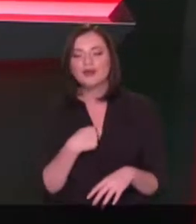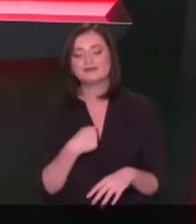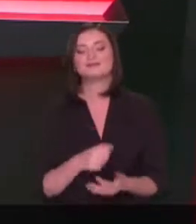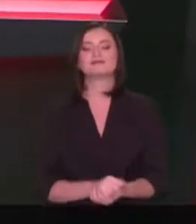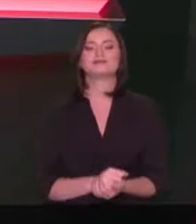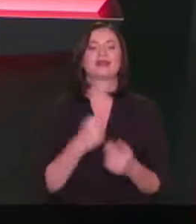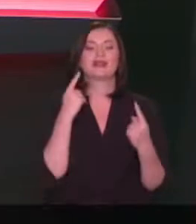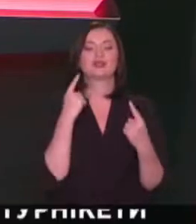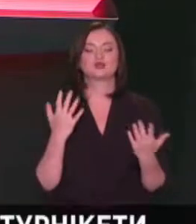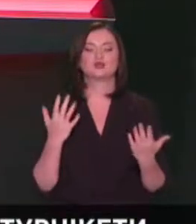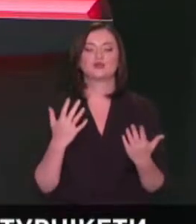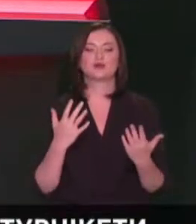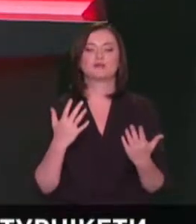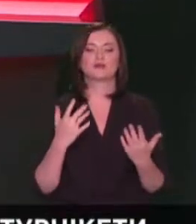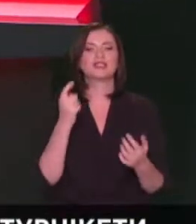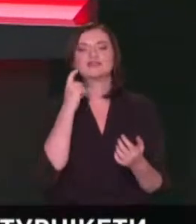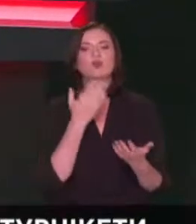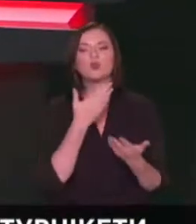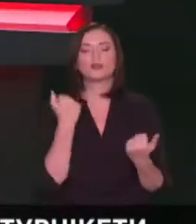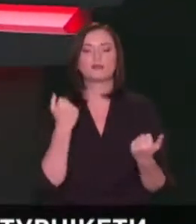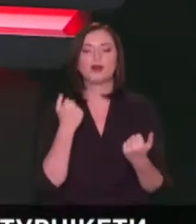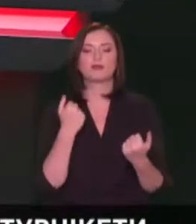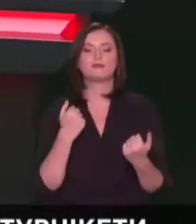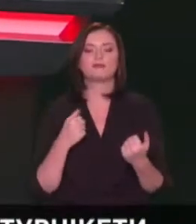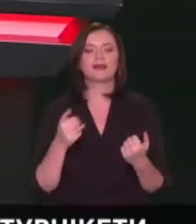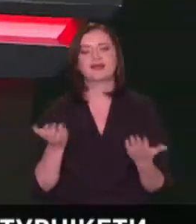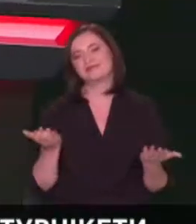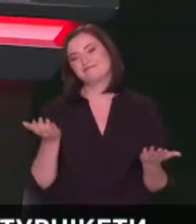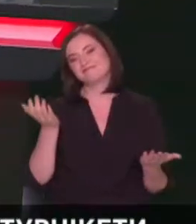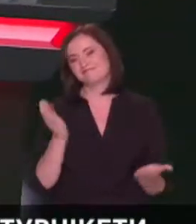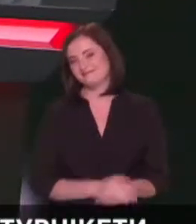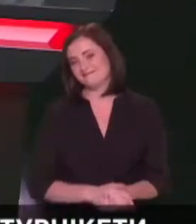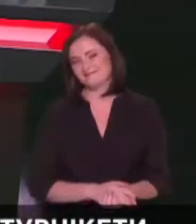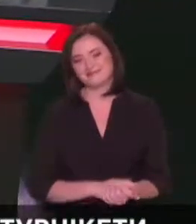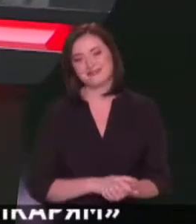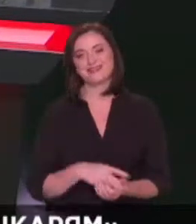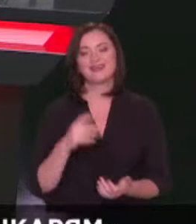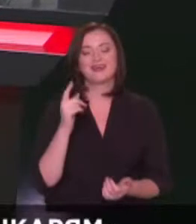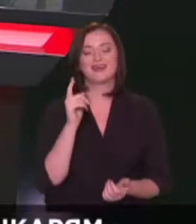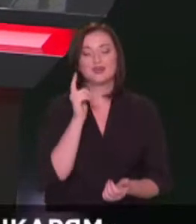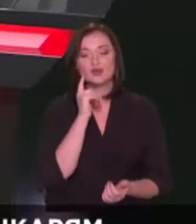Не чутно. Звуку нема. Немає зв'язку. Чорт забирай. Чує?